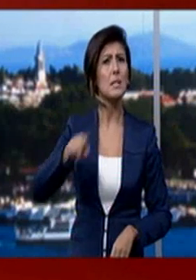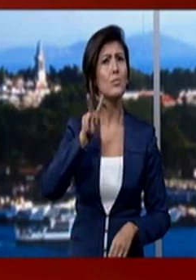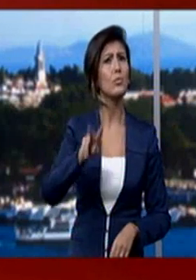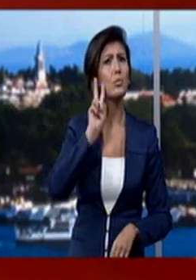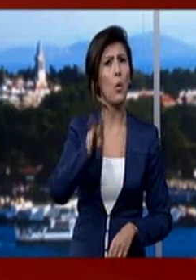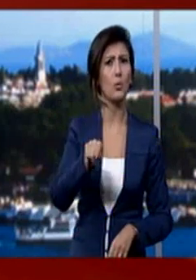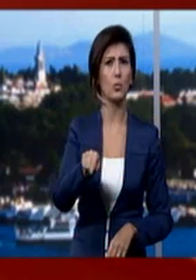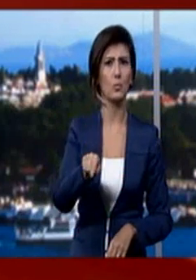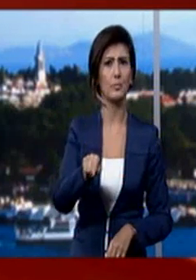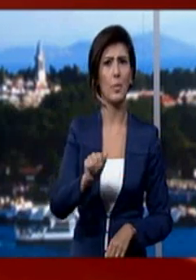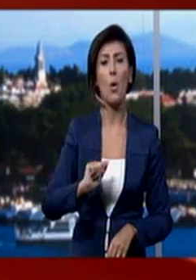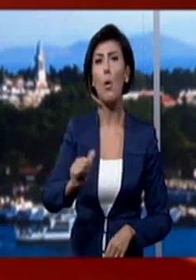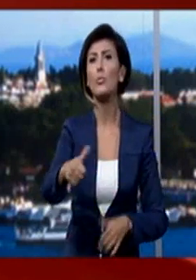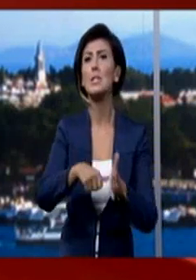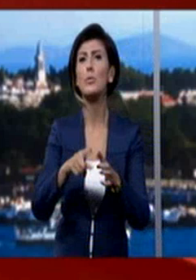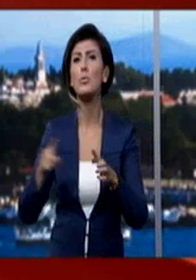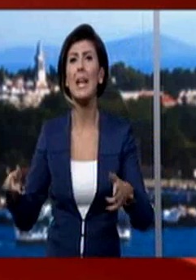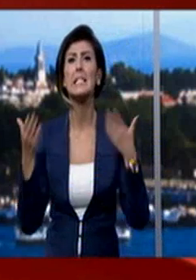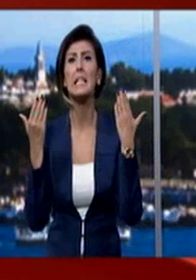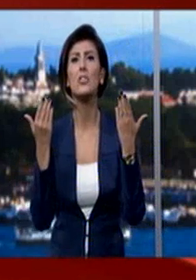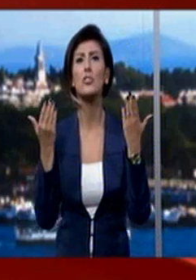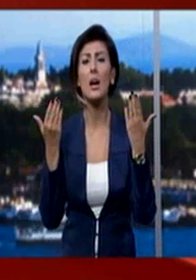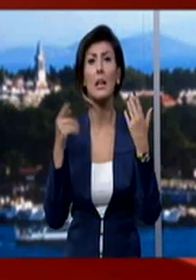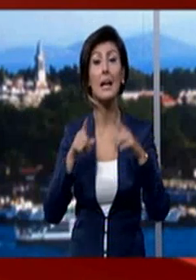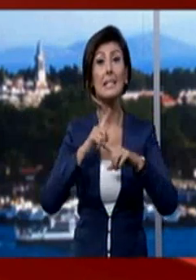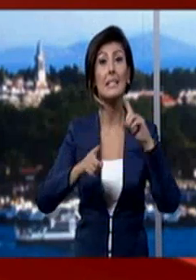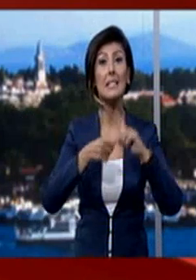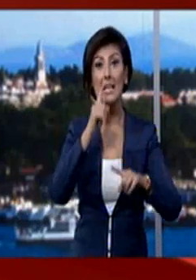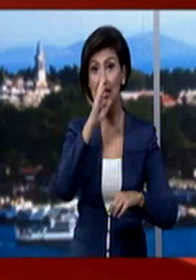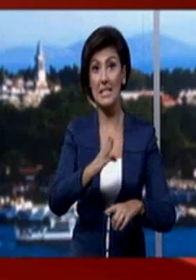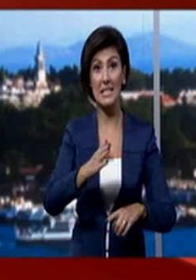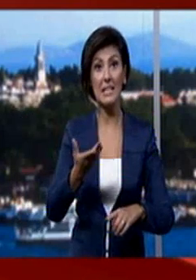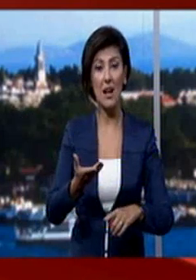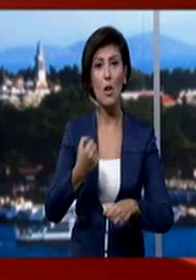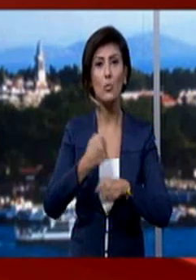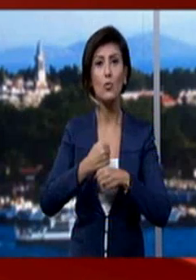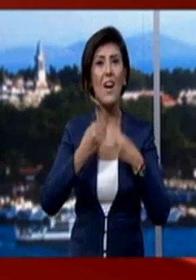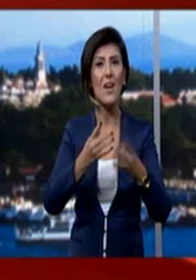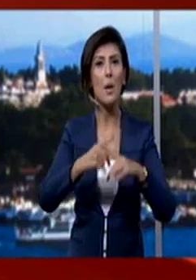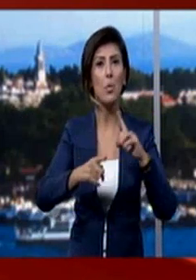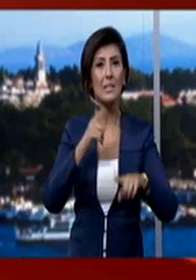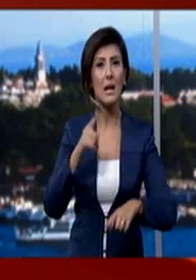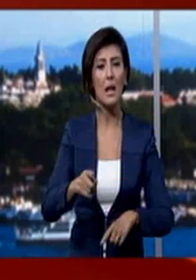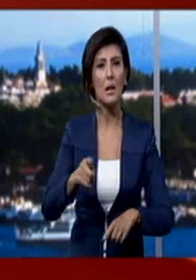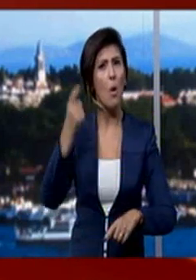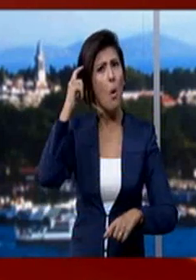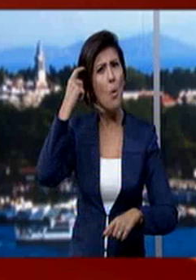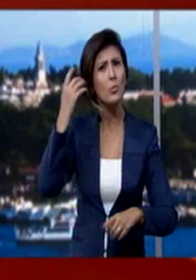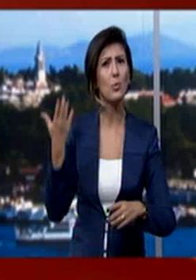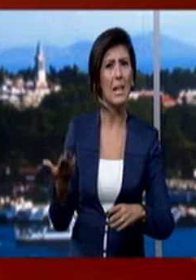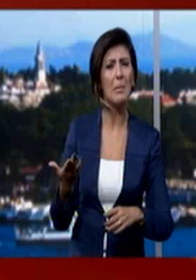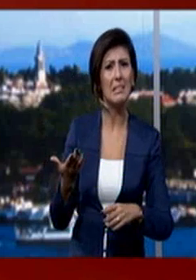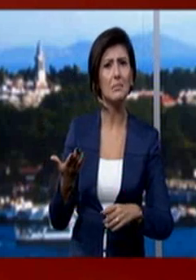gördük. Evet. Önümüzdeki süreçte de inşallah siyasi istikrarla, güven veren politikalarla,